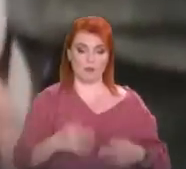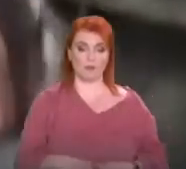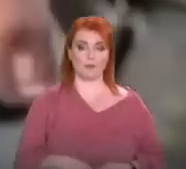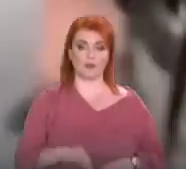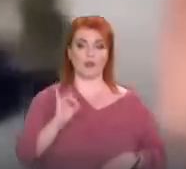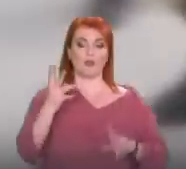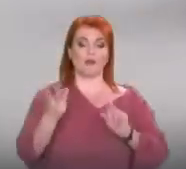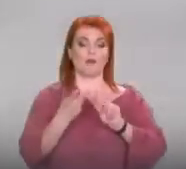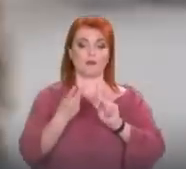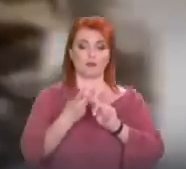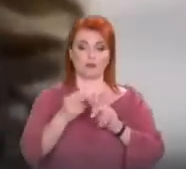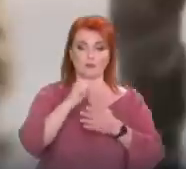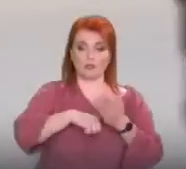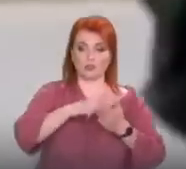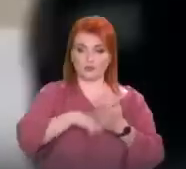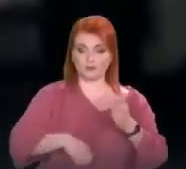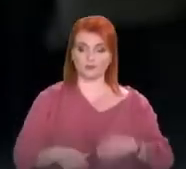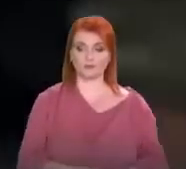Второй фактор.